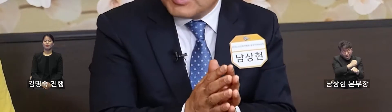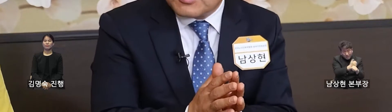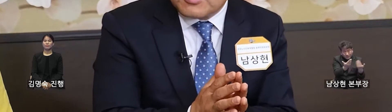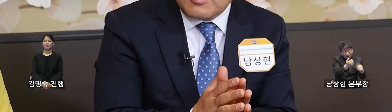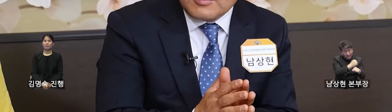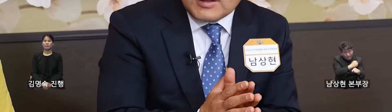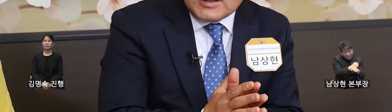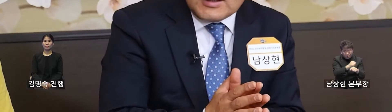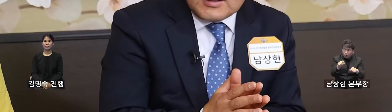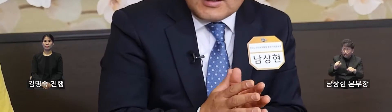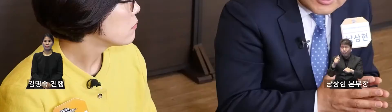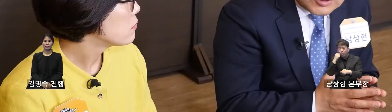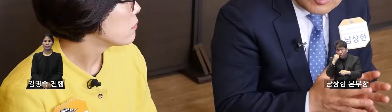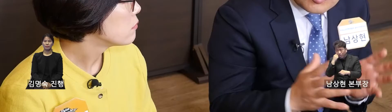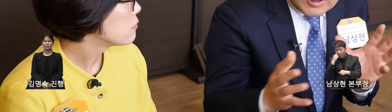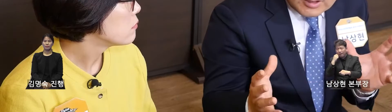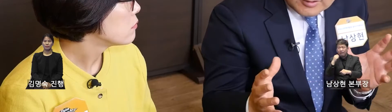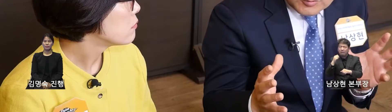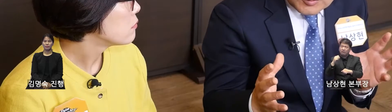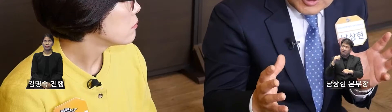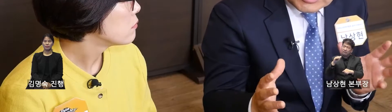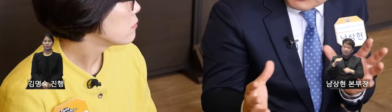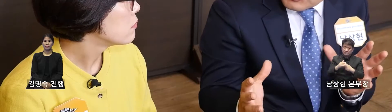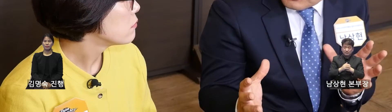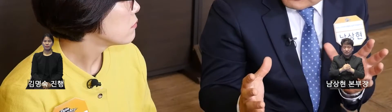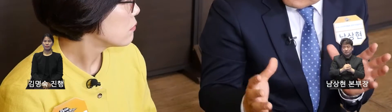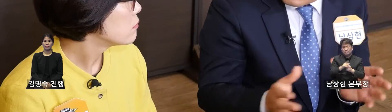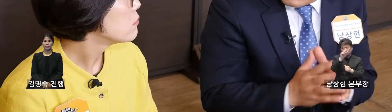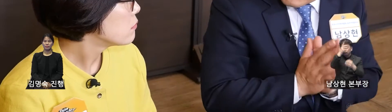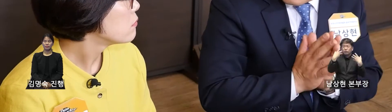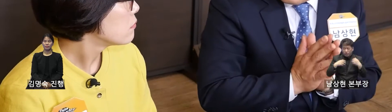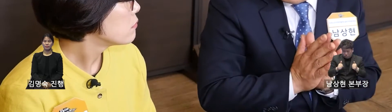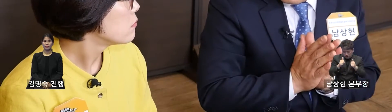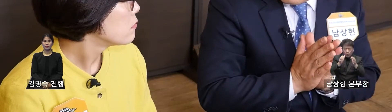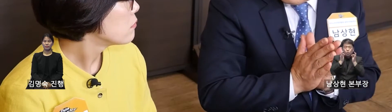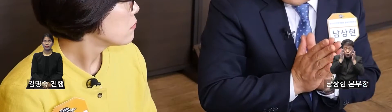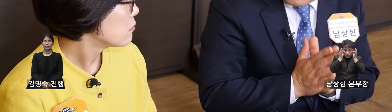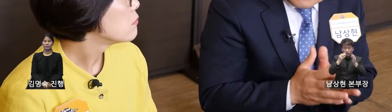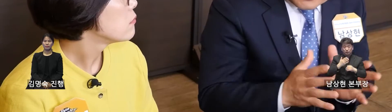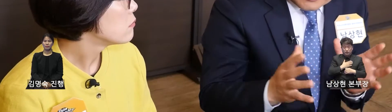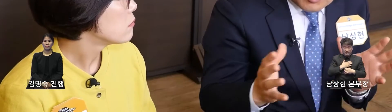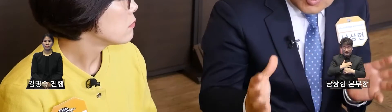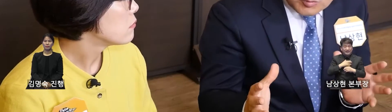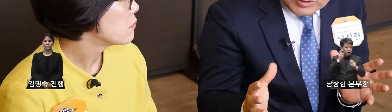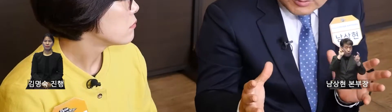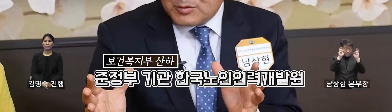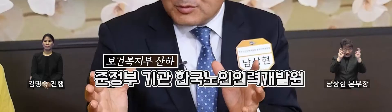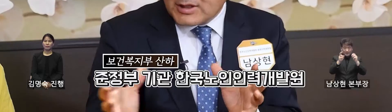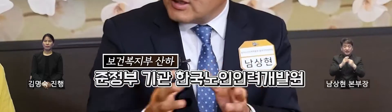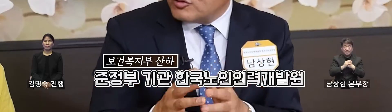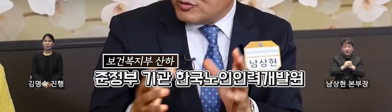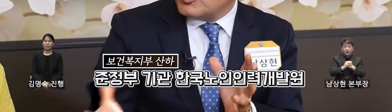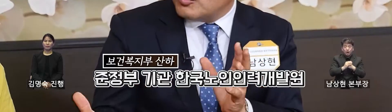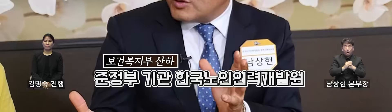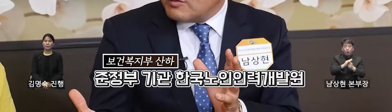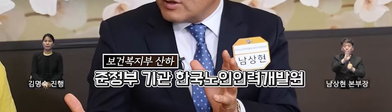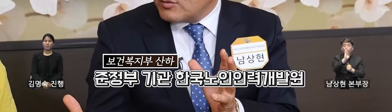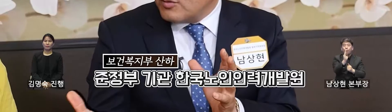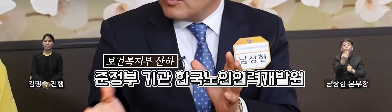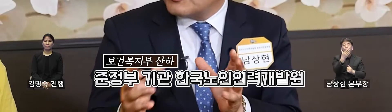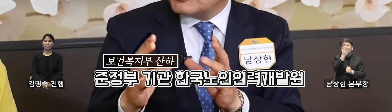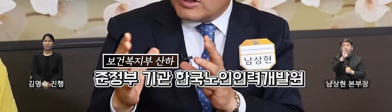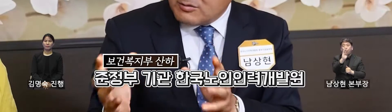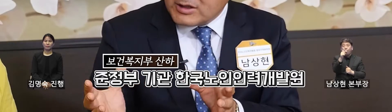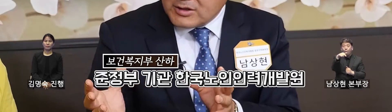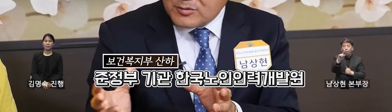하시는 분도 있어서 정부가 또 열심히 노력을 해서 저희가 개발원이 보건복지부 산하 준정부